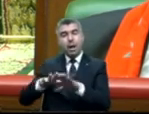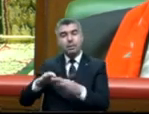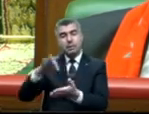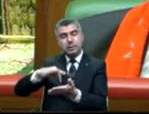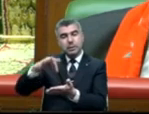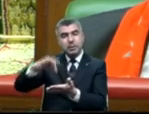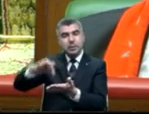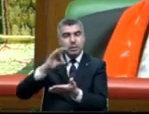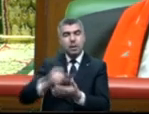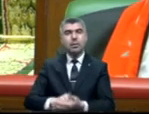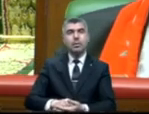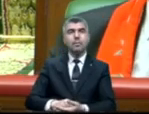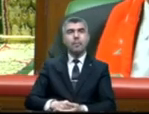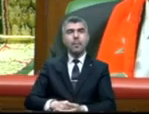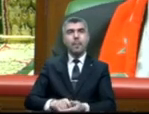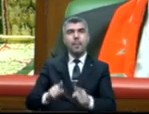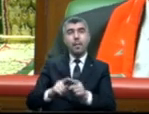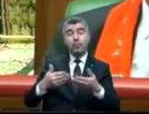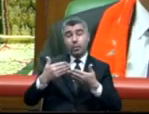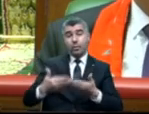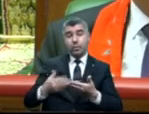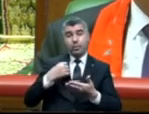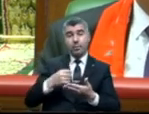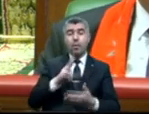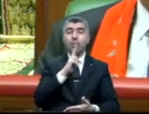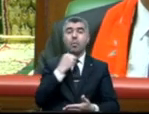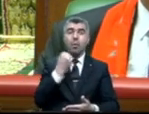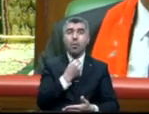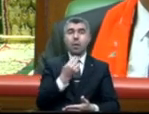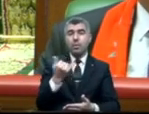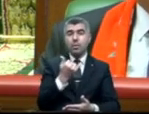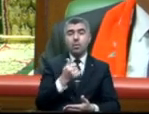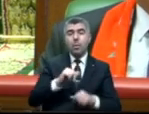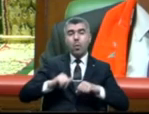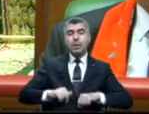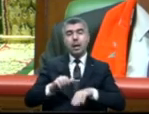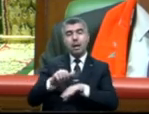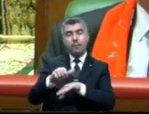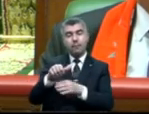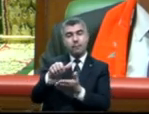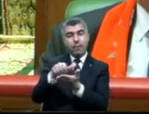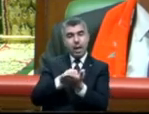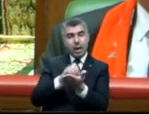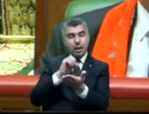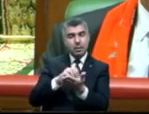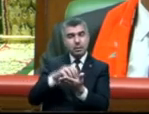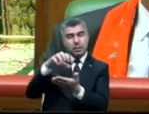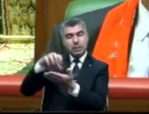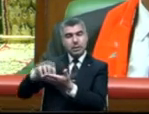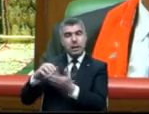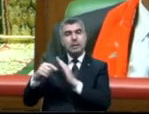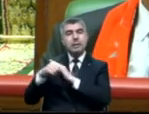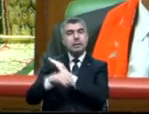المناطق الأكثر ضررا. وبهذا الصدد نود إثارة انتباه الحكومة وبالخصوص وزارة الفلاحة للنشاط الفلاحي بالأقاليم الصحراوية